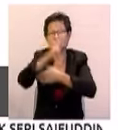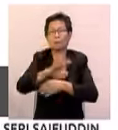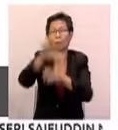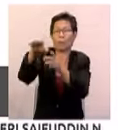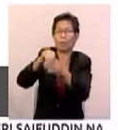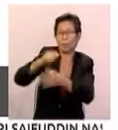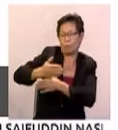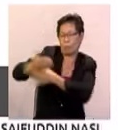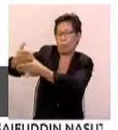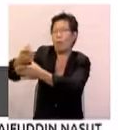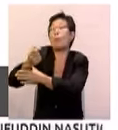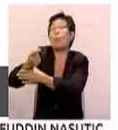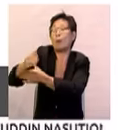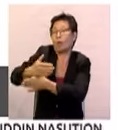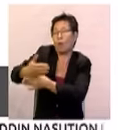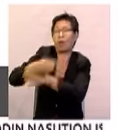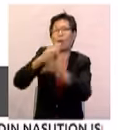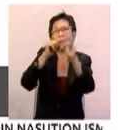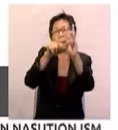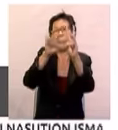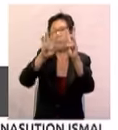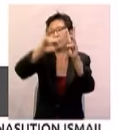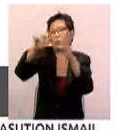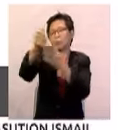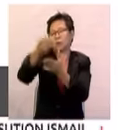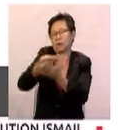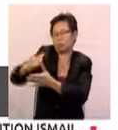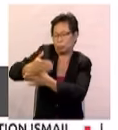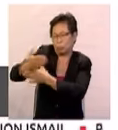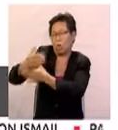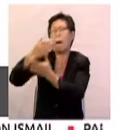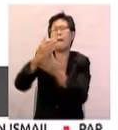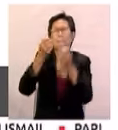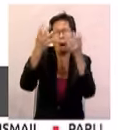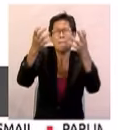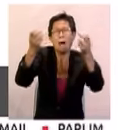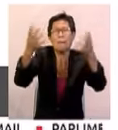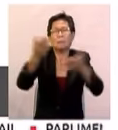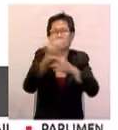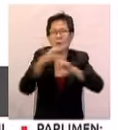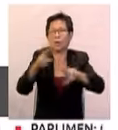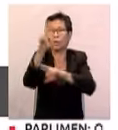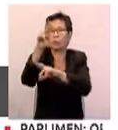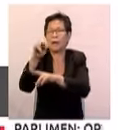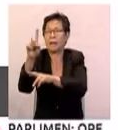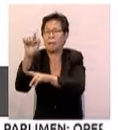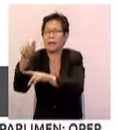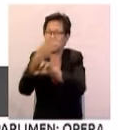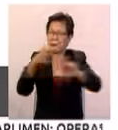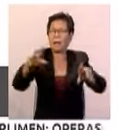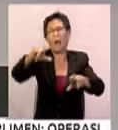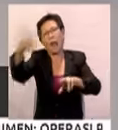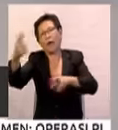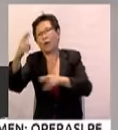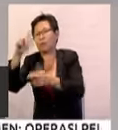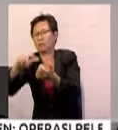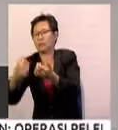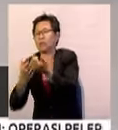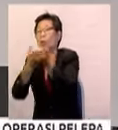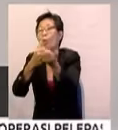melibatkan perkongsian kos sebanyak 6.4 juta ringgit yang sebahagian besarnya disediakan UNDP dan selebihnya oleh